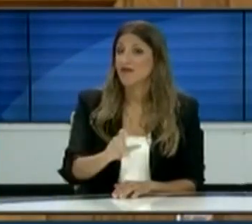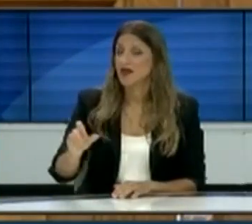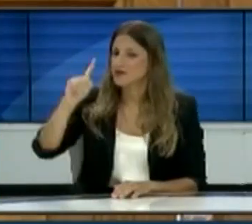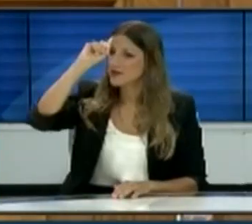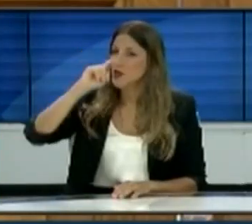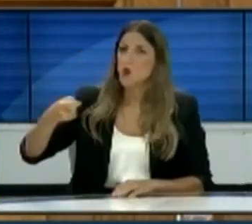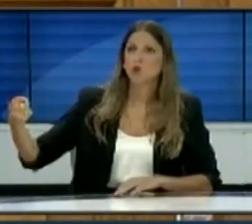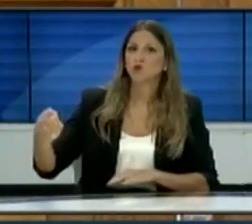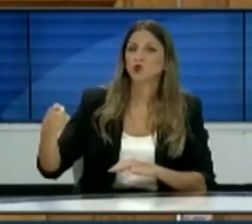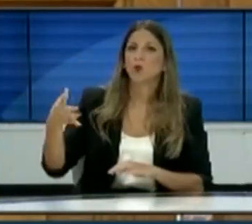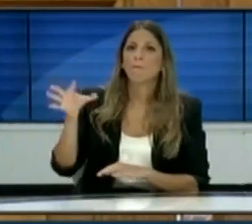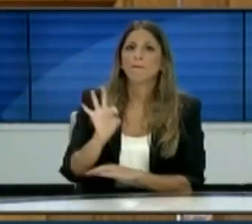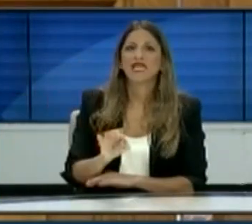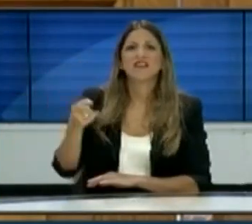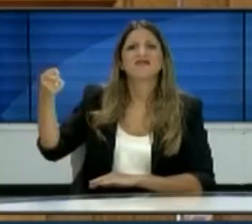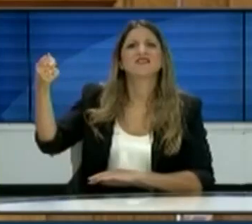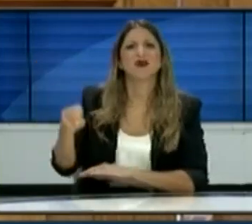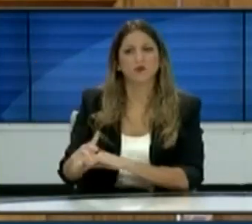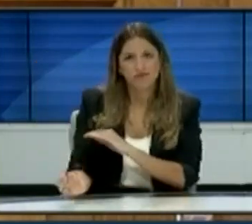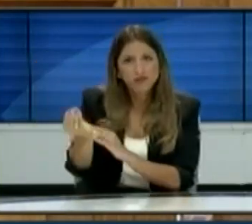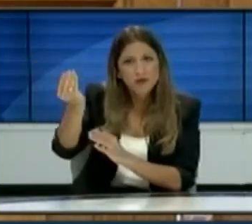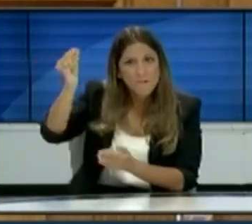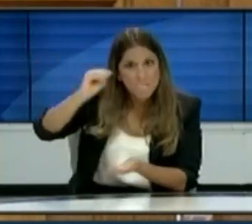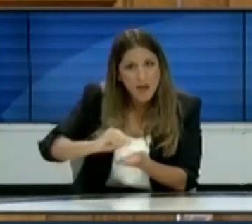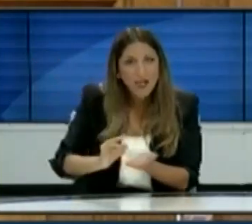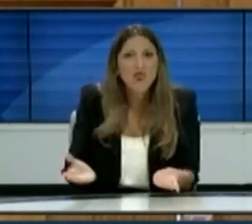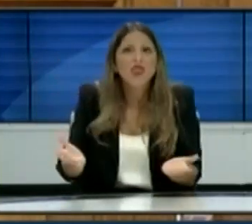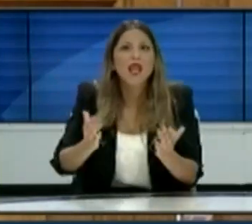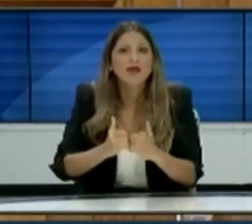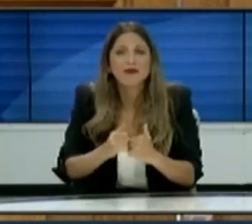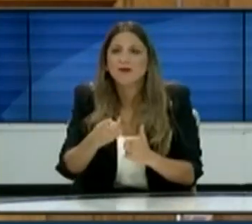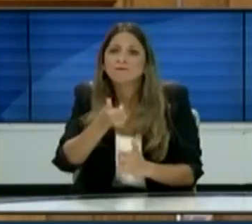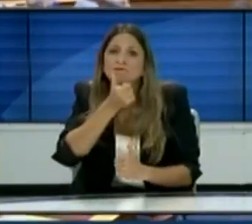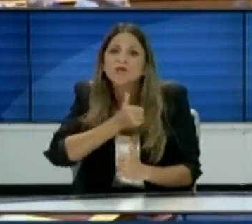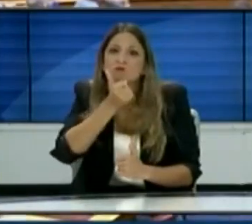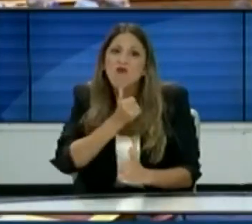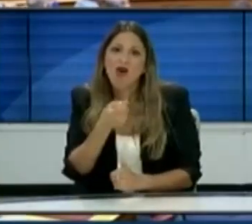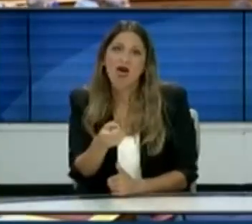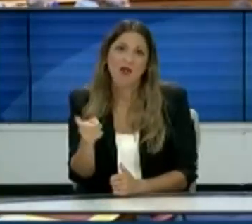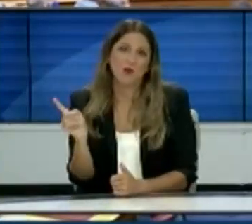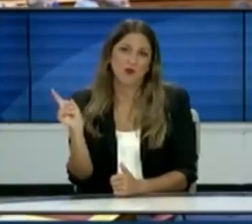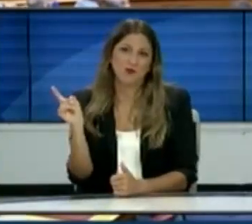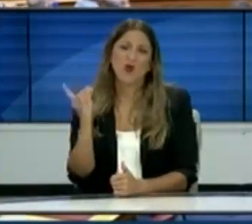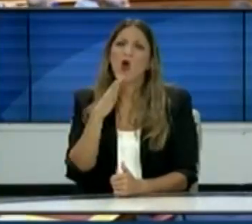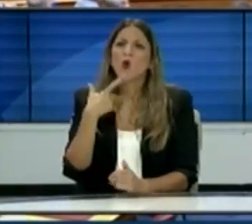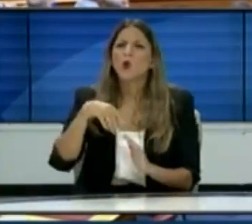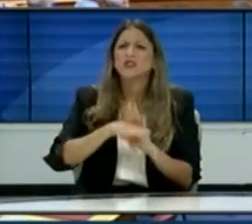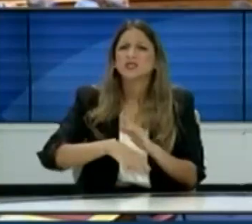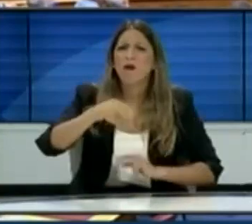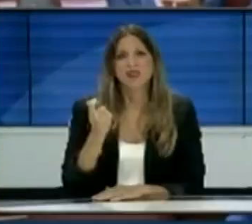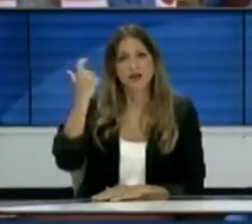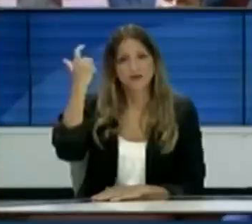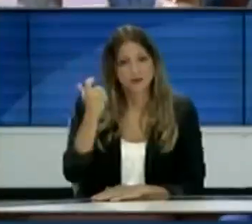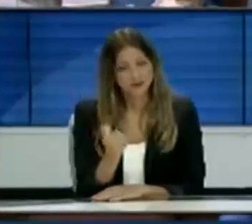στους δύο με την απλή αναλογική δεν θα επανεκλεγεί. Το γνωρίζουν πάρα πολύ καλά και έχουν βάλει μαύρες φλερέζες. Πώς θα προχωράτε